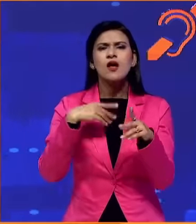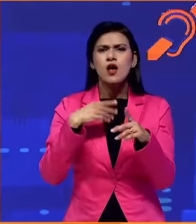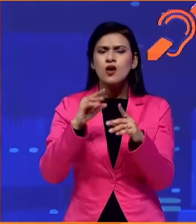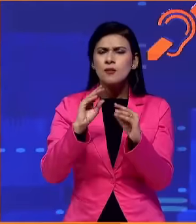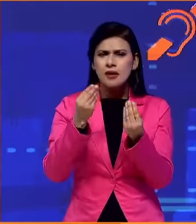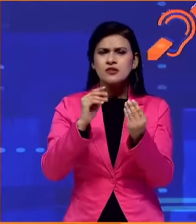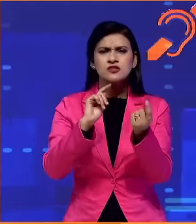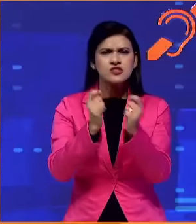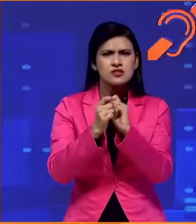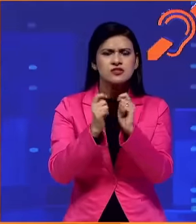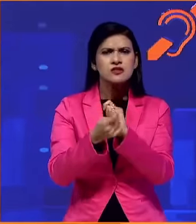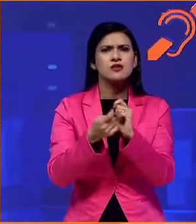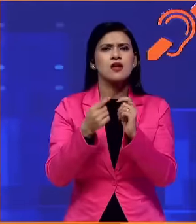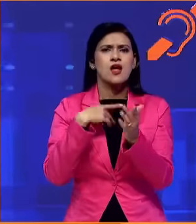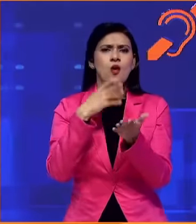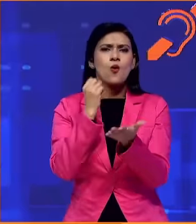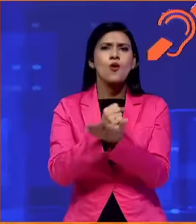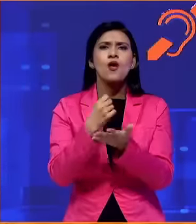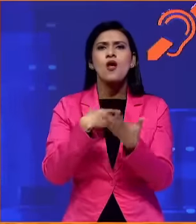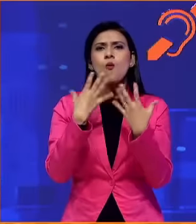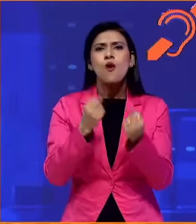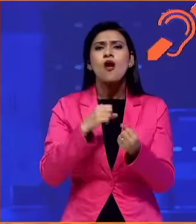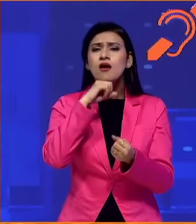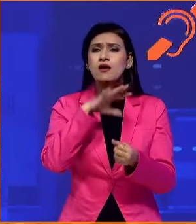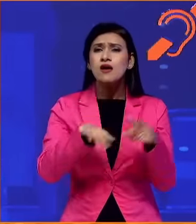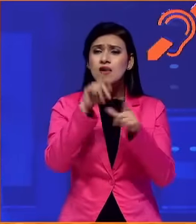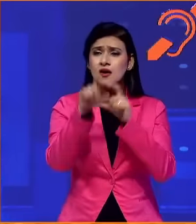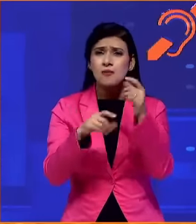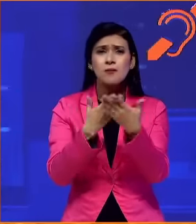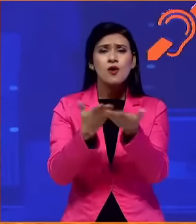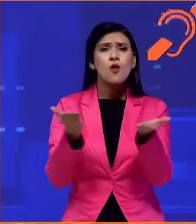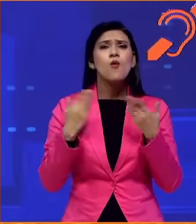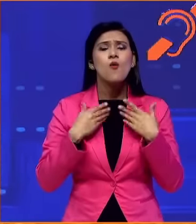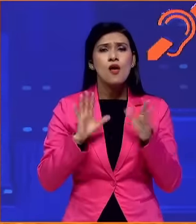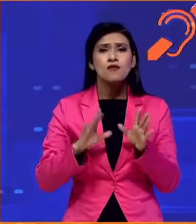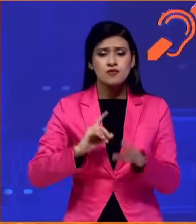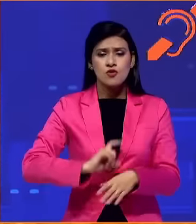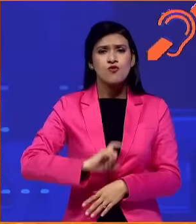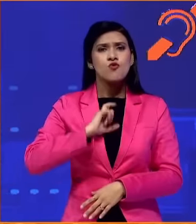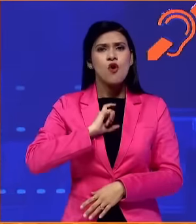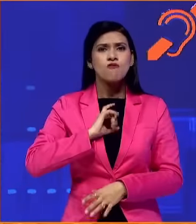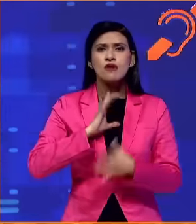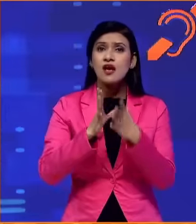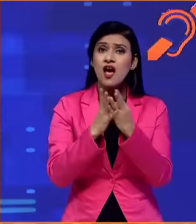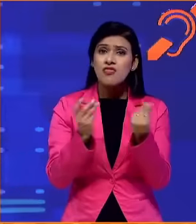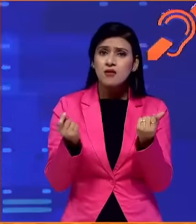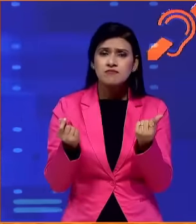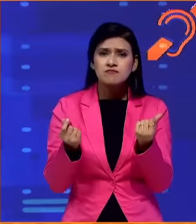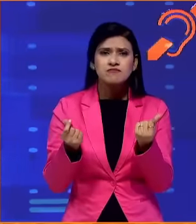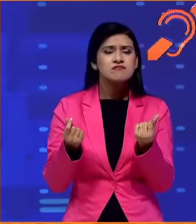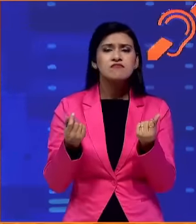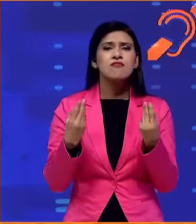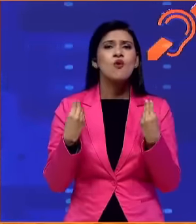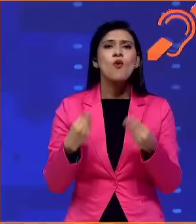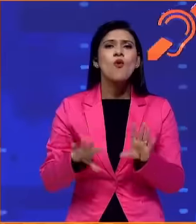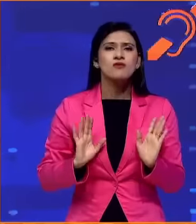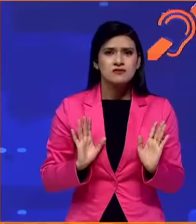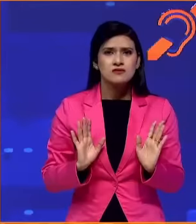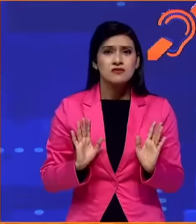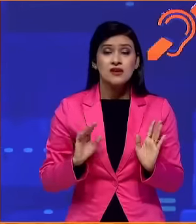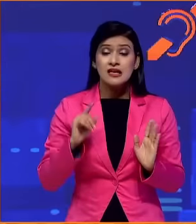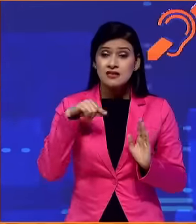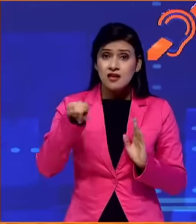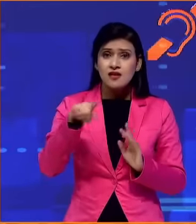सहीसमयपरकुछसुधारकरें।देखिए,अगरहम युवाओंकेभीतरकेआत्मविश्वासकोनष्टकरदेतेहैं,अगर व्यवस्थामेंउनकाविश्वासटूटजाता